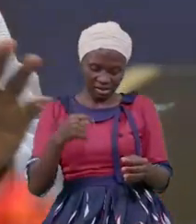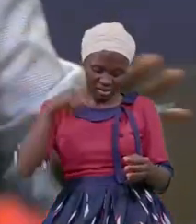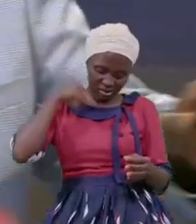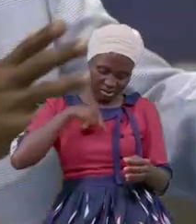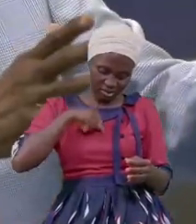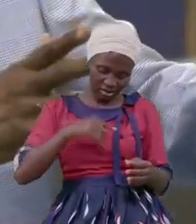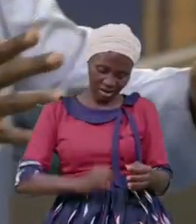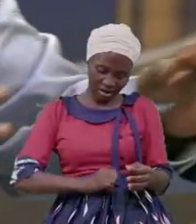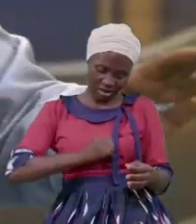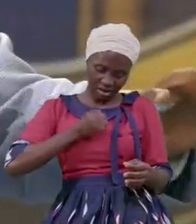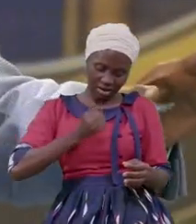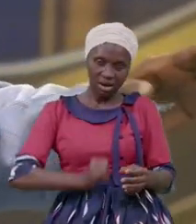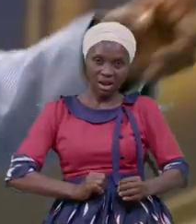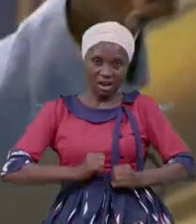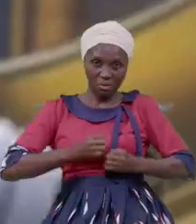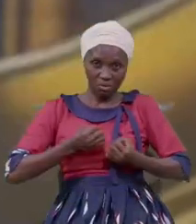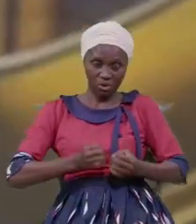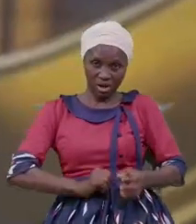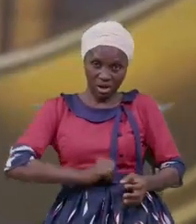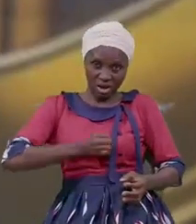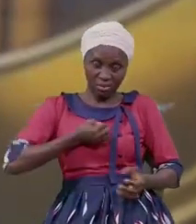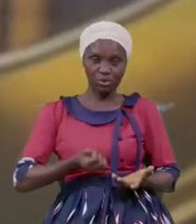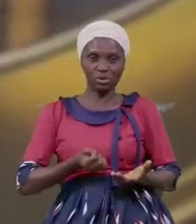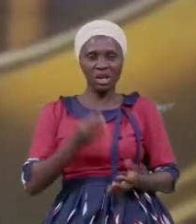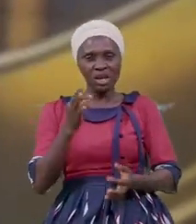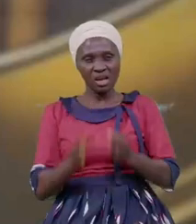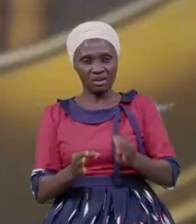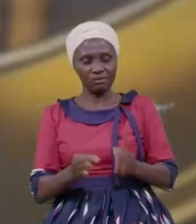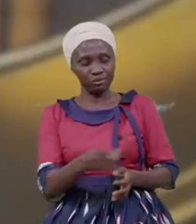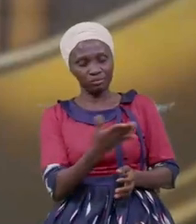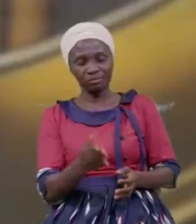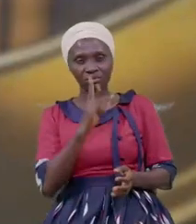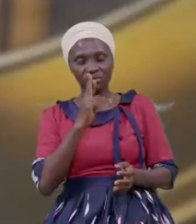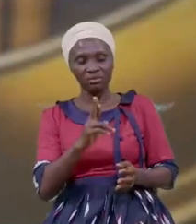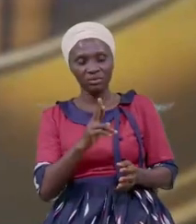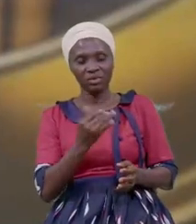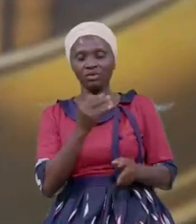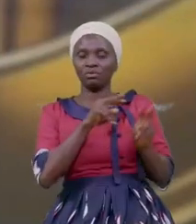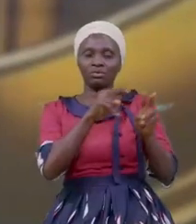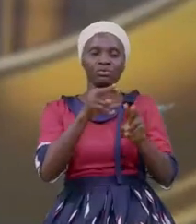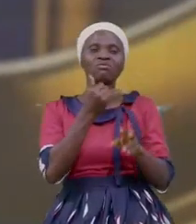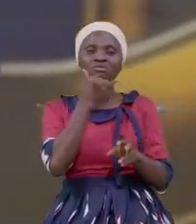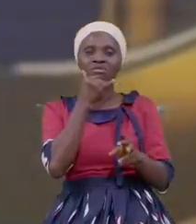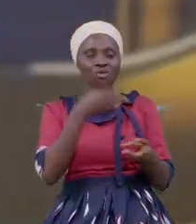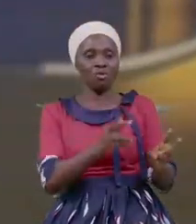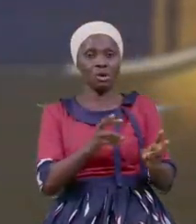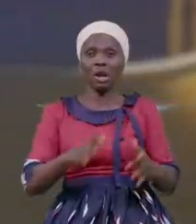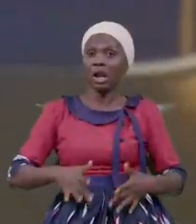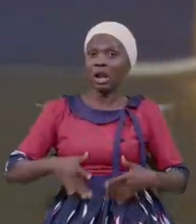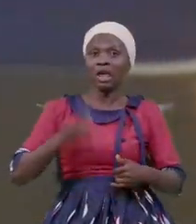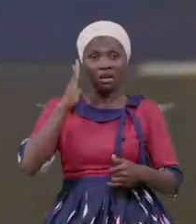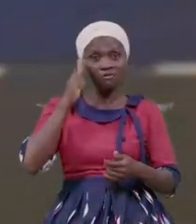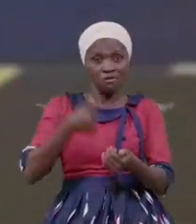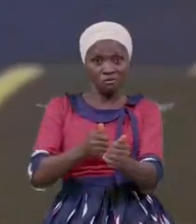internes si ces choses sont dans la mauvaise direction la vie sera aussi dans la mauvaise direction